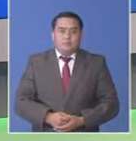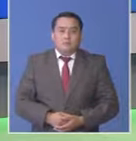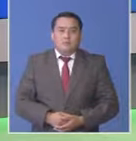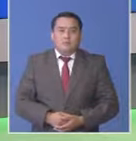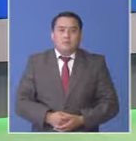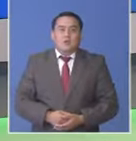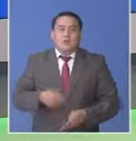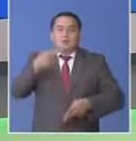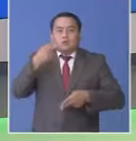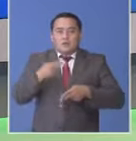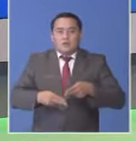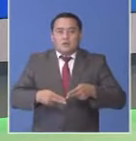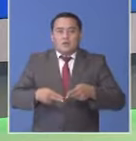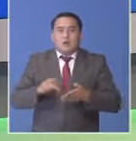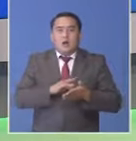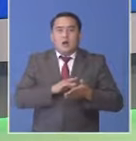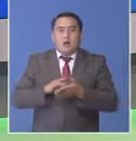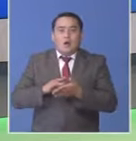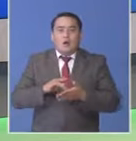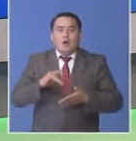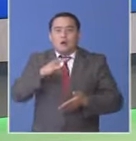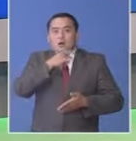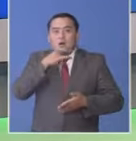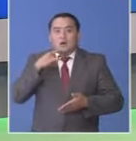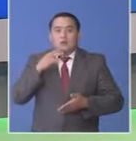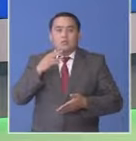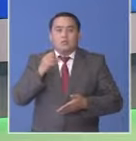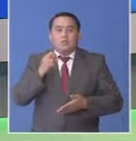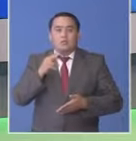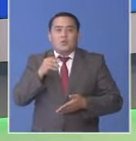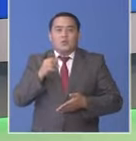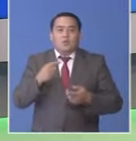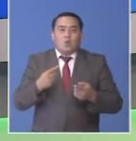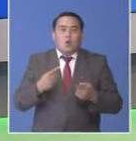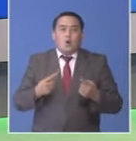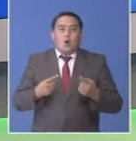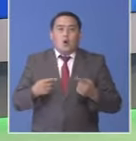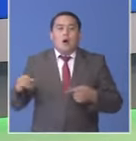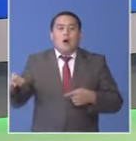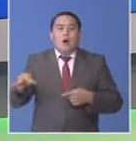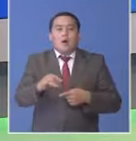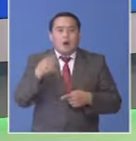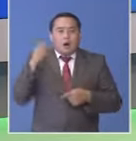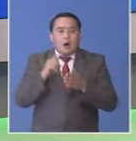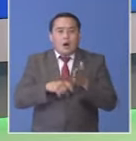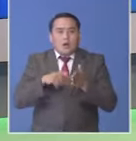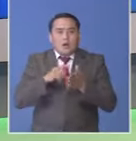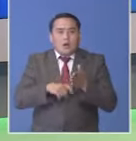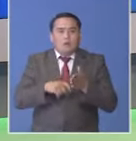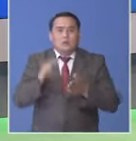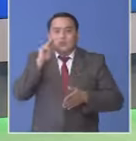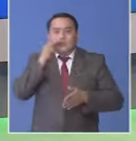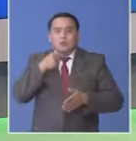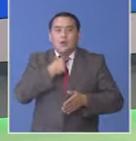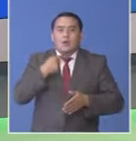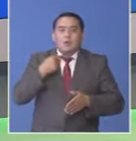Завершаются гастроли большого российского цирка «Шапито Миллениум». Объехав прежде крупные города республики Караганды, Шымкент, Талдыкурган,